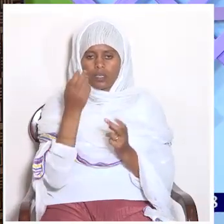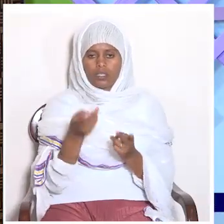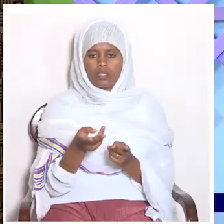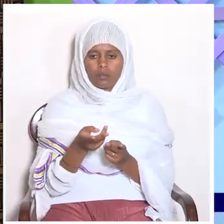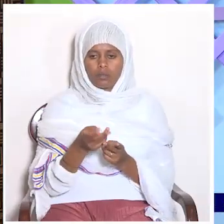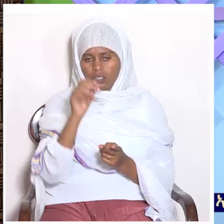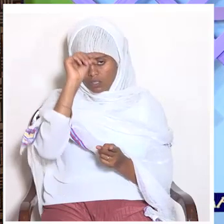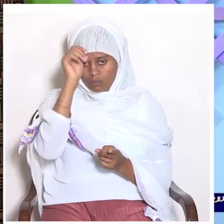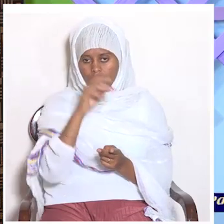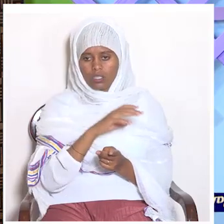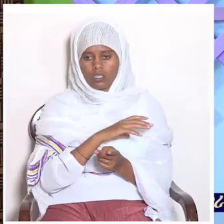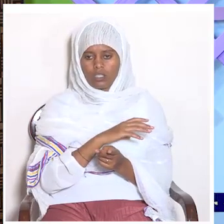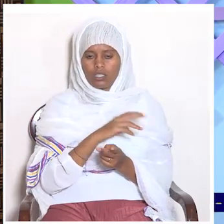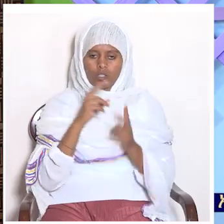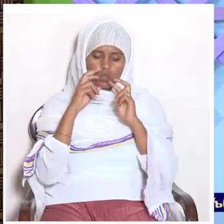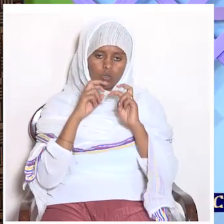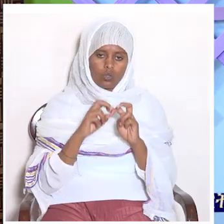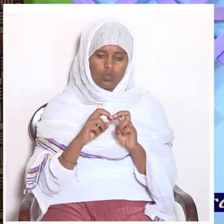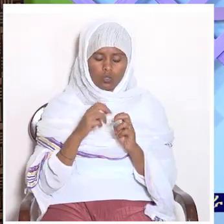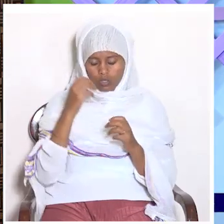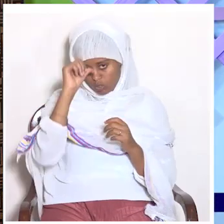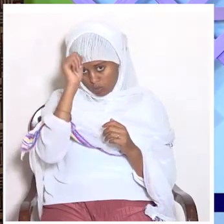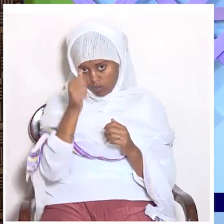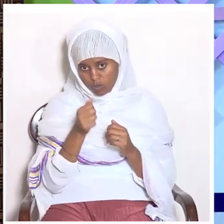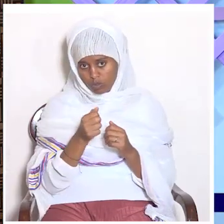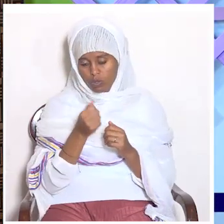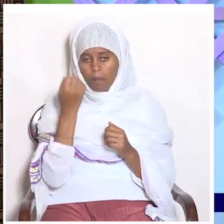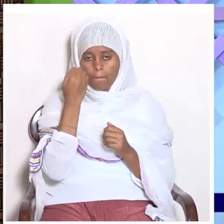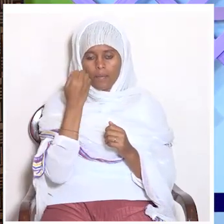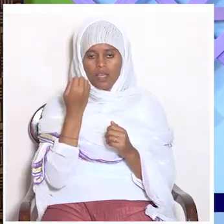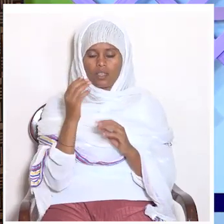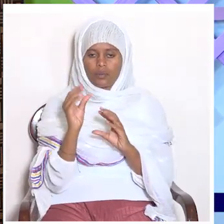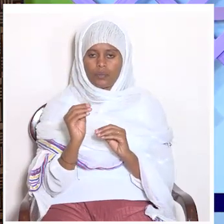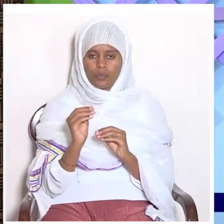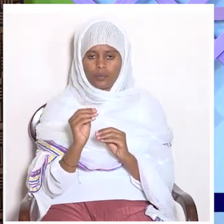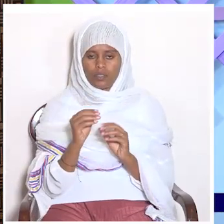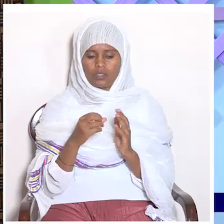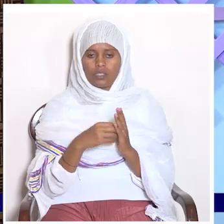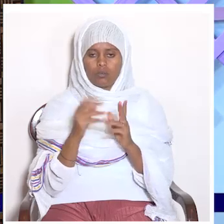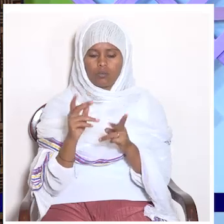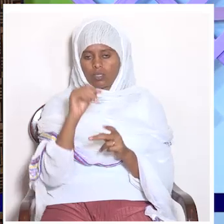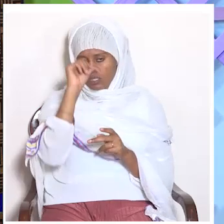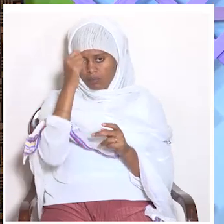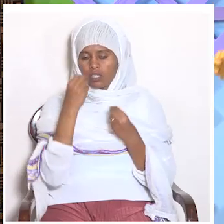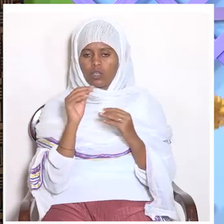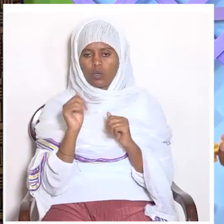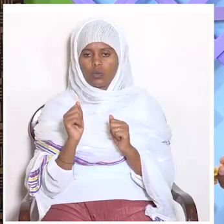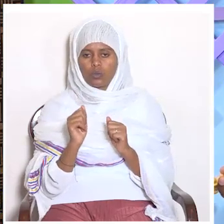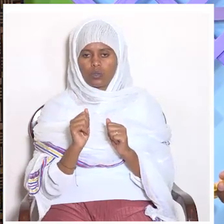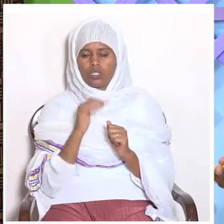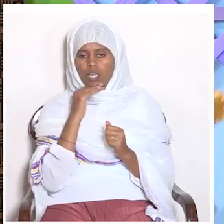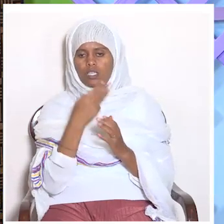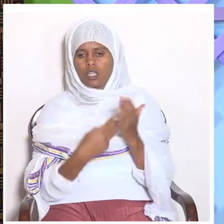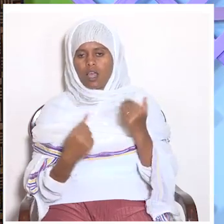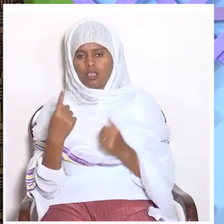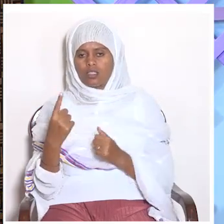اتي ماي دما بهنطما كلنا انقربو ان حصبلو ماي غبو ايو سلازي بزي تطميون ادما انت